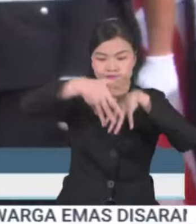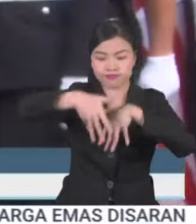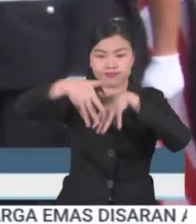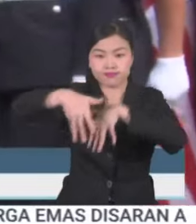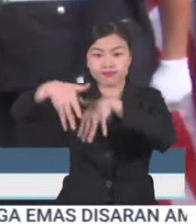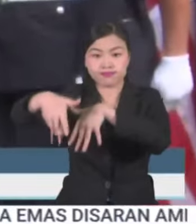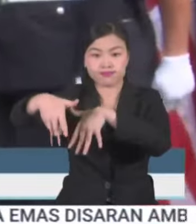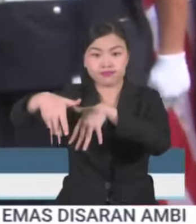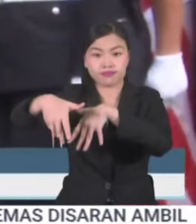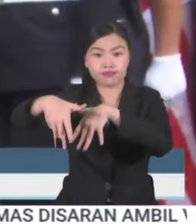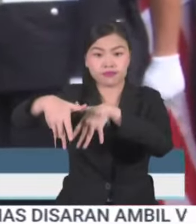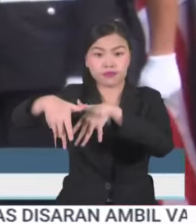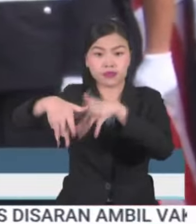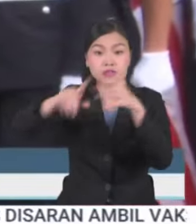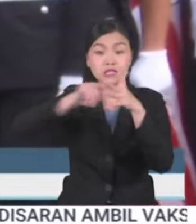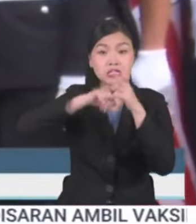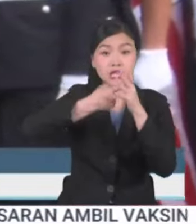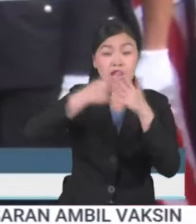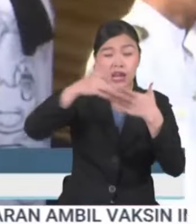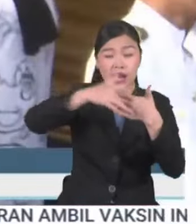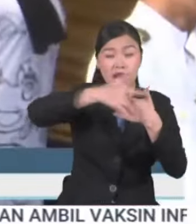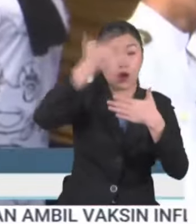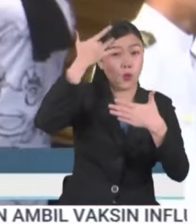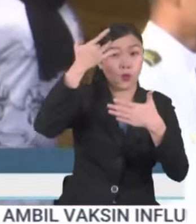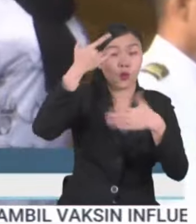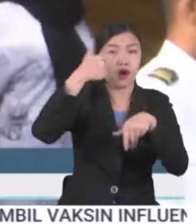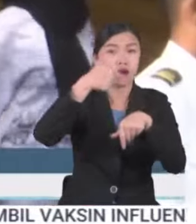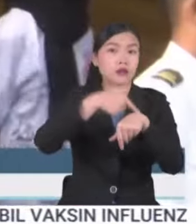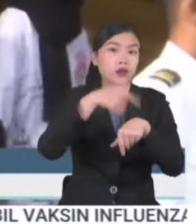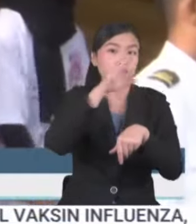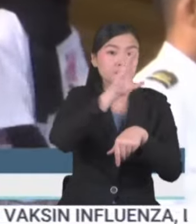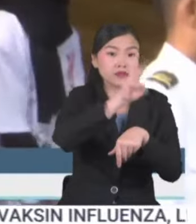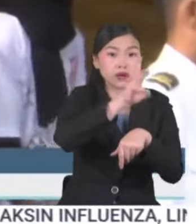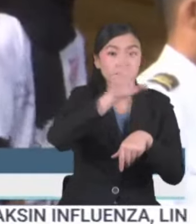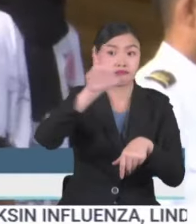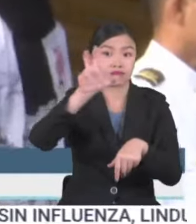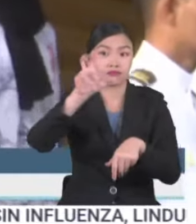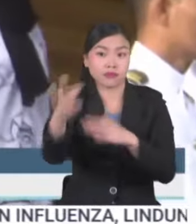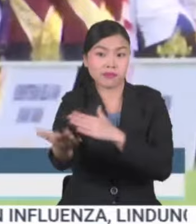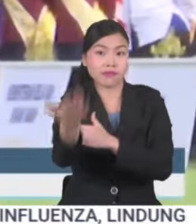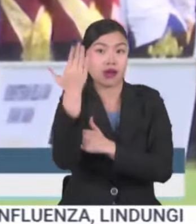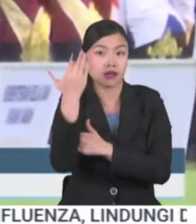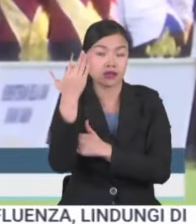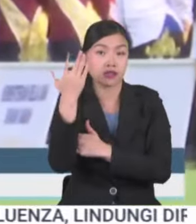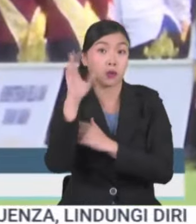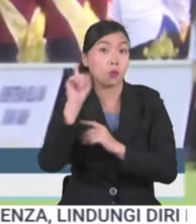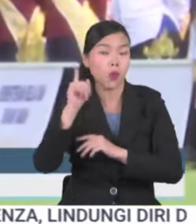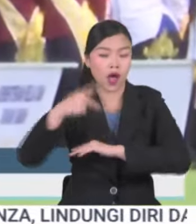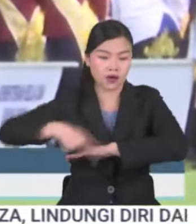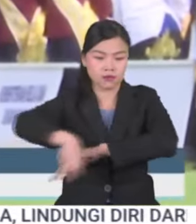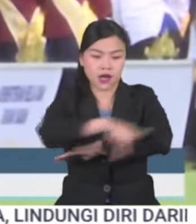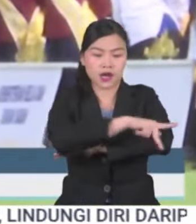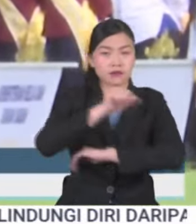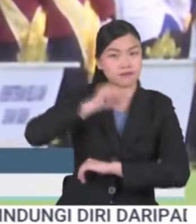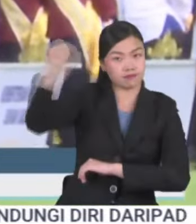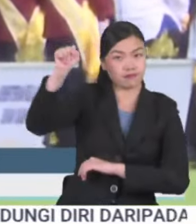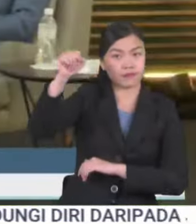istiadat yang akan bermula seawal jam 63eng pagi di Padang Merdeka Kota